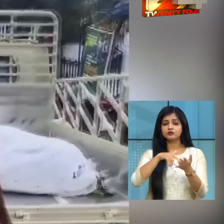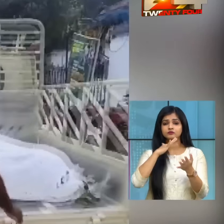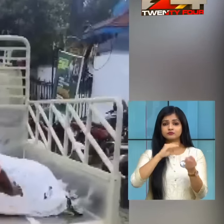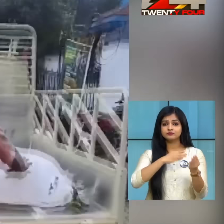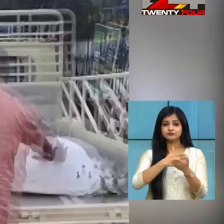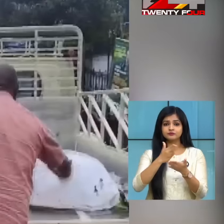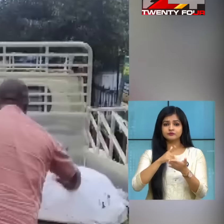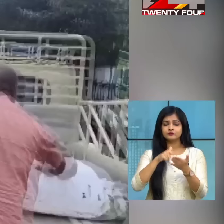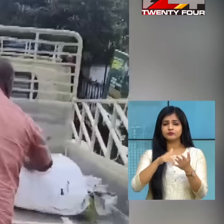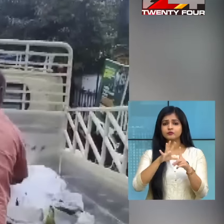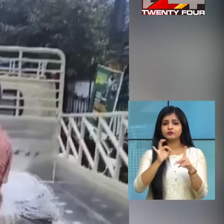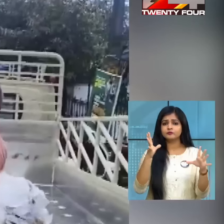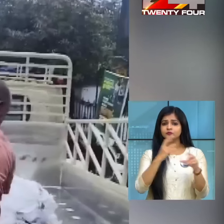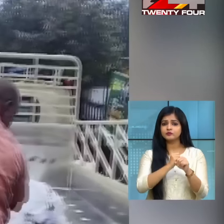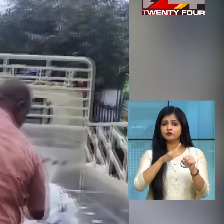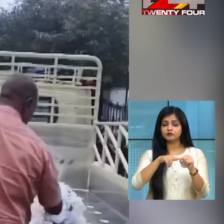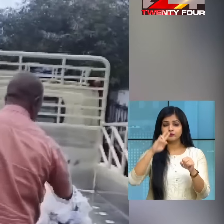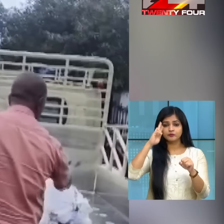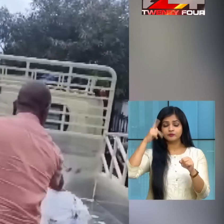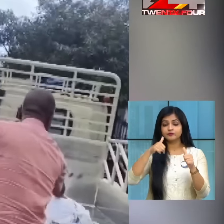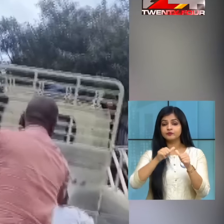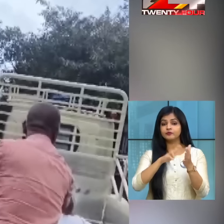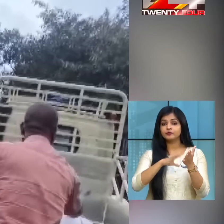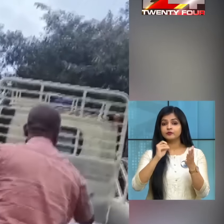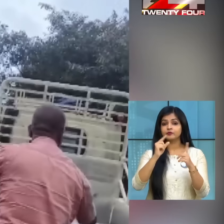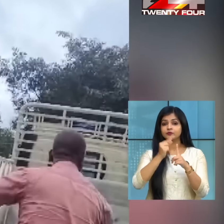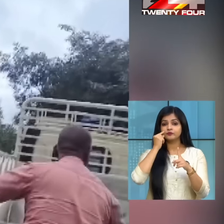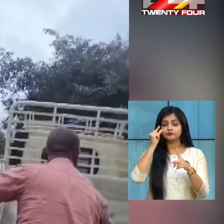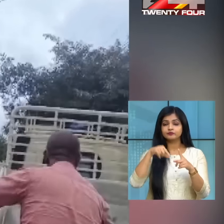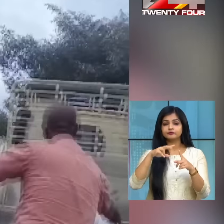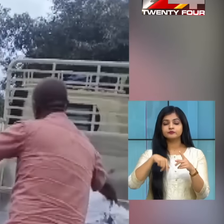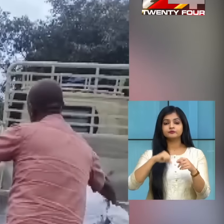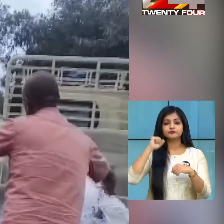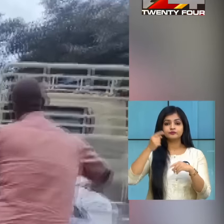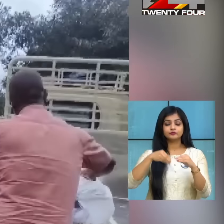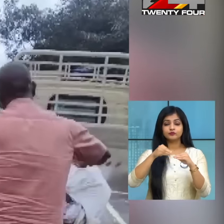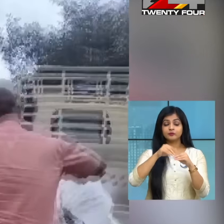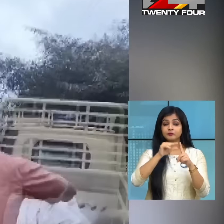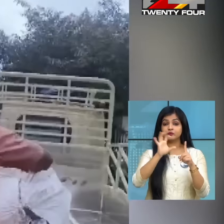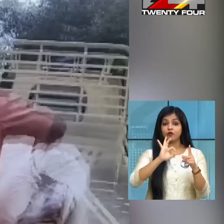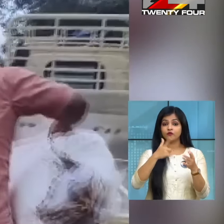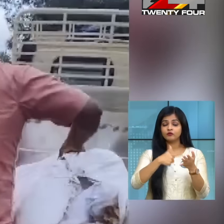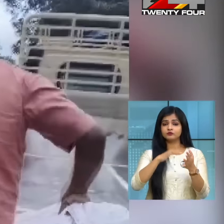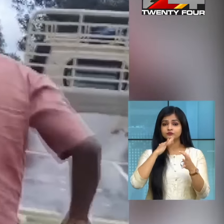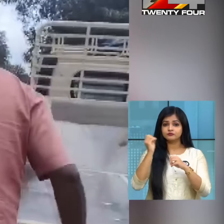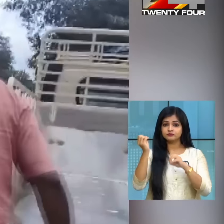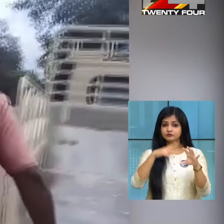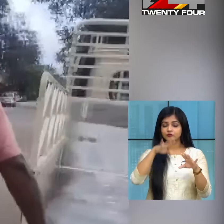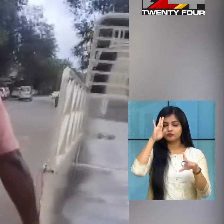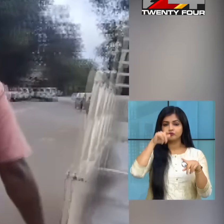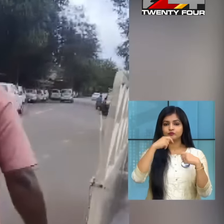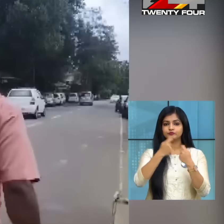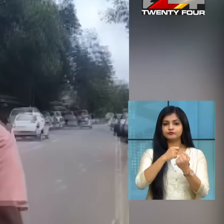എന്നാരോപിച്ചാണ് വെങ്ങാല സ്വദേശി അനൂപ് പ്രതിഷേധിച്ചത്. പഞ്ചായത്ത് ഓഫീസിൽ മാലിന്യം തള്ളിയ അനൂപിനെ പോലീസ് കസ്റ്റഡിയിലെടുത്തു.